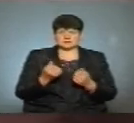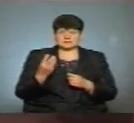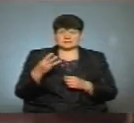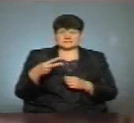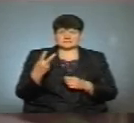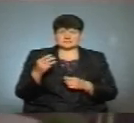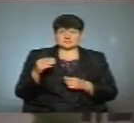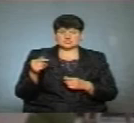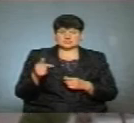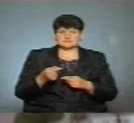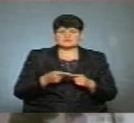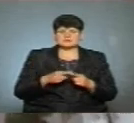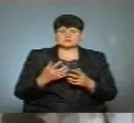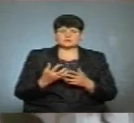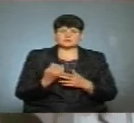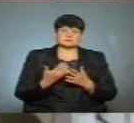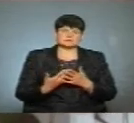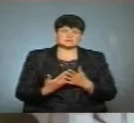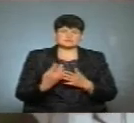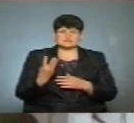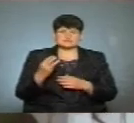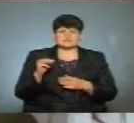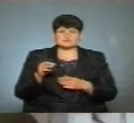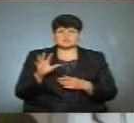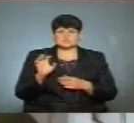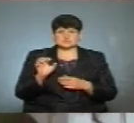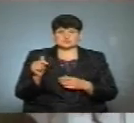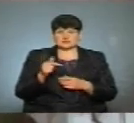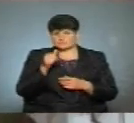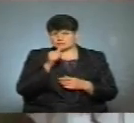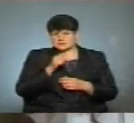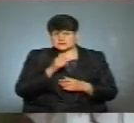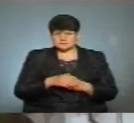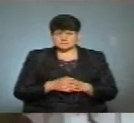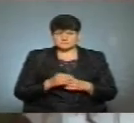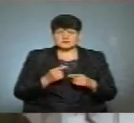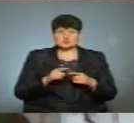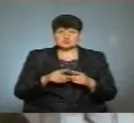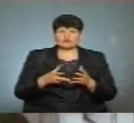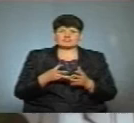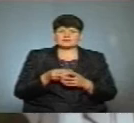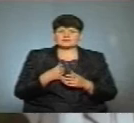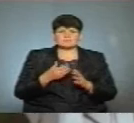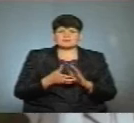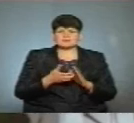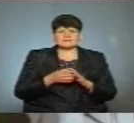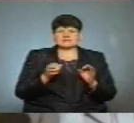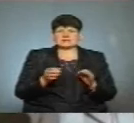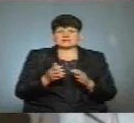32 тисячі гривень. Це виходить десь 3500 гривень в місяць. Цього фінансування нам не вистачає ні на